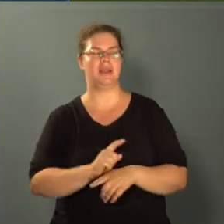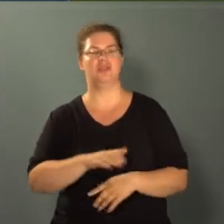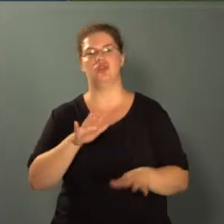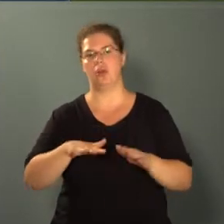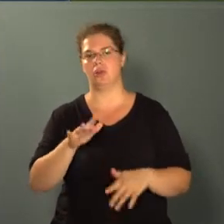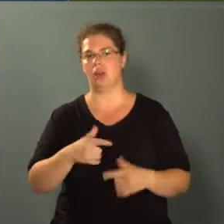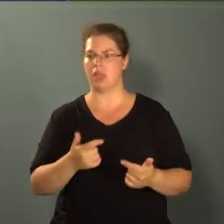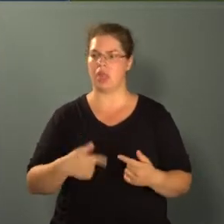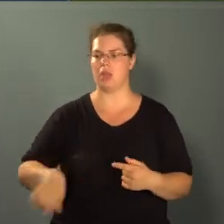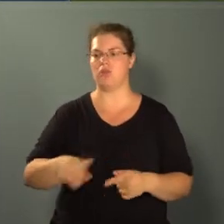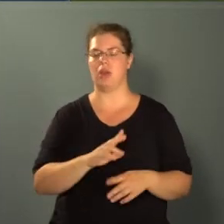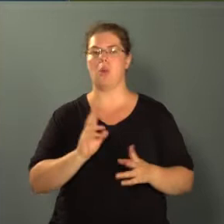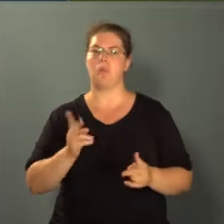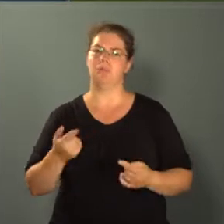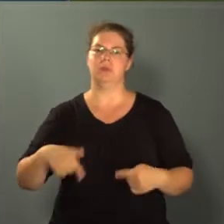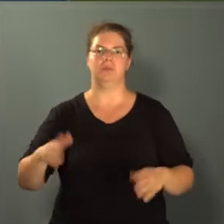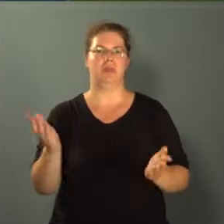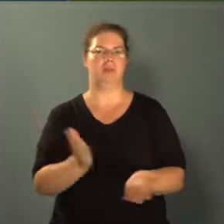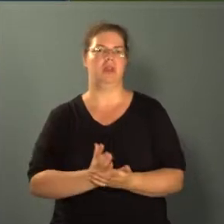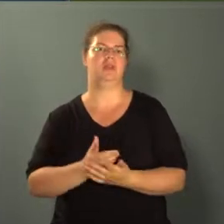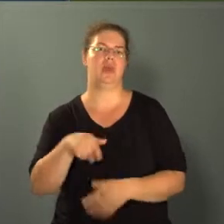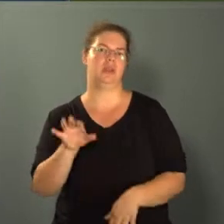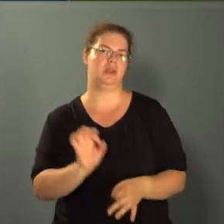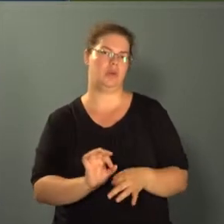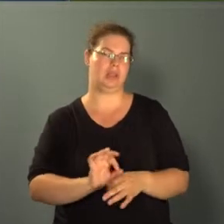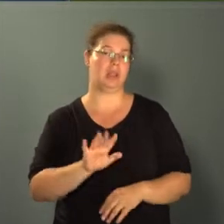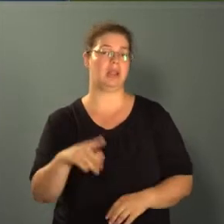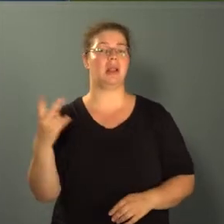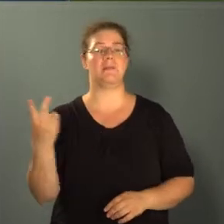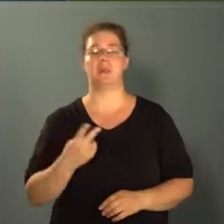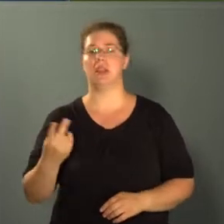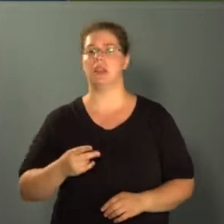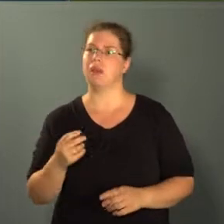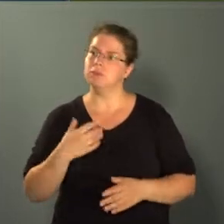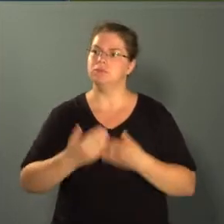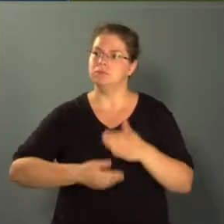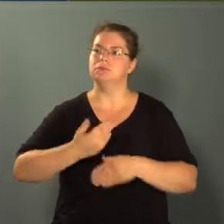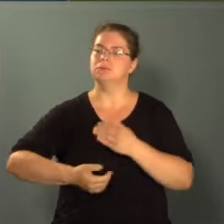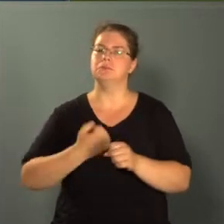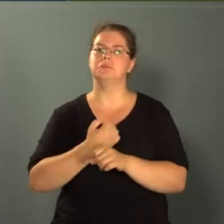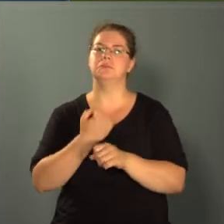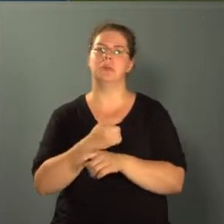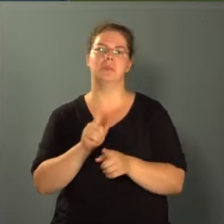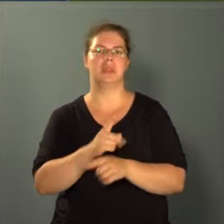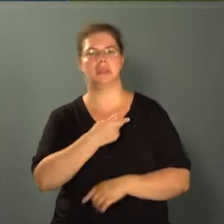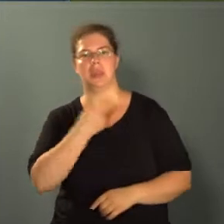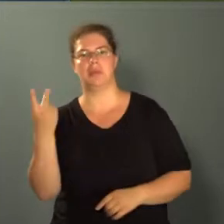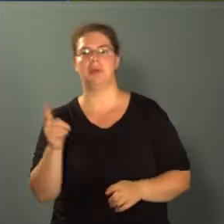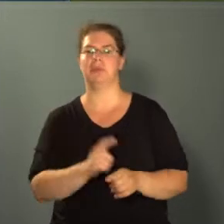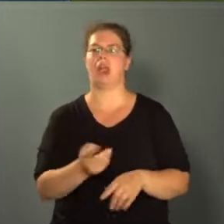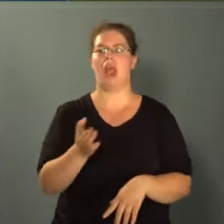a lehetőségeink, hogy mi megfeleljünk ennek a történetnek, de természetesen gőzerővel dolgozunk, mind szakmailag, mind a